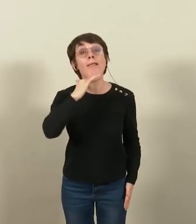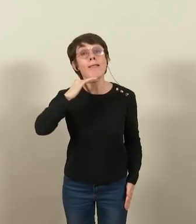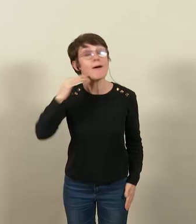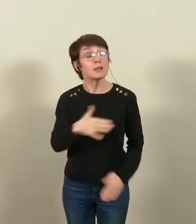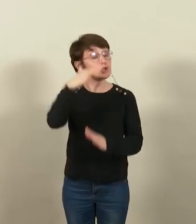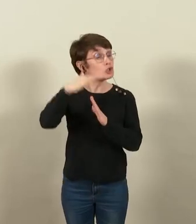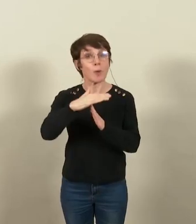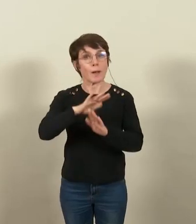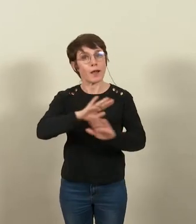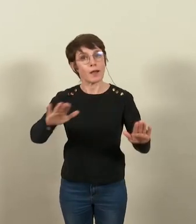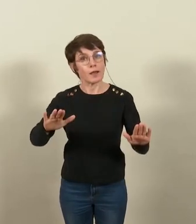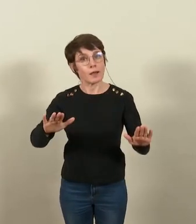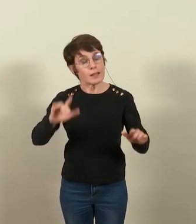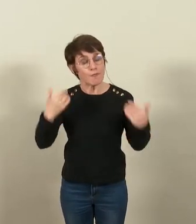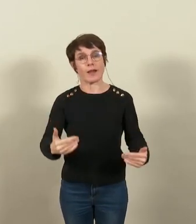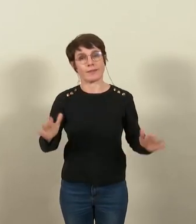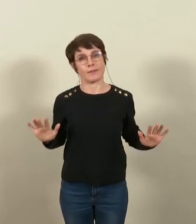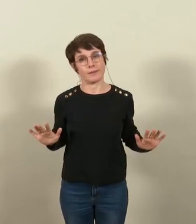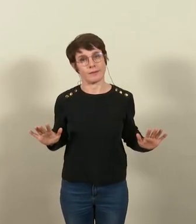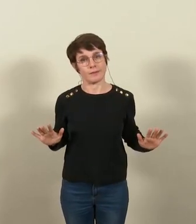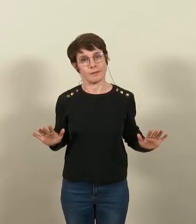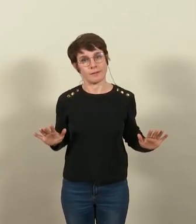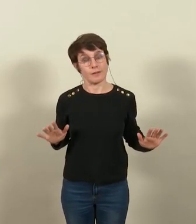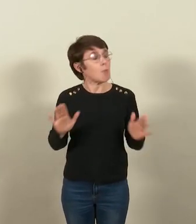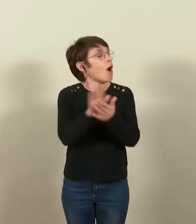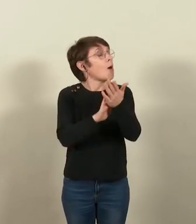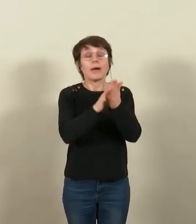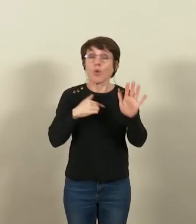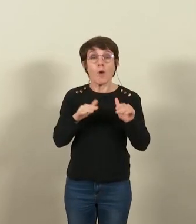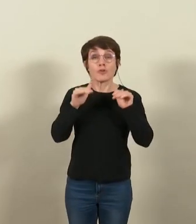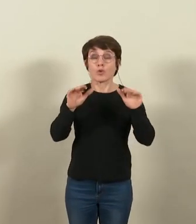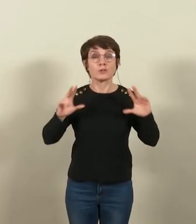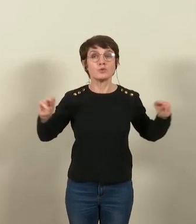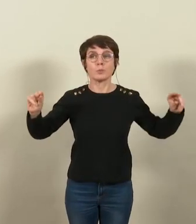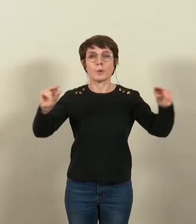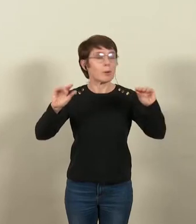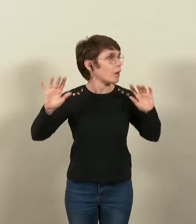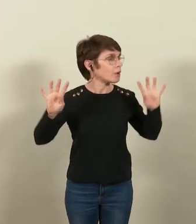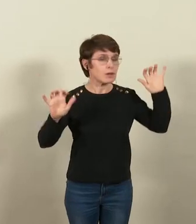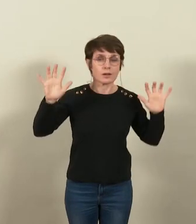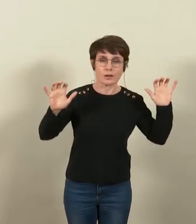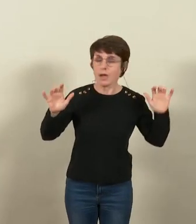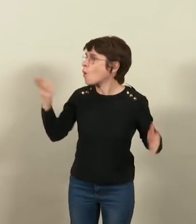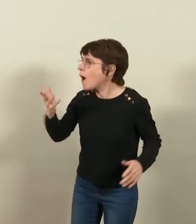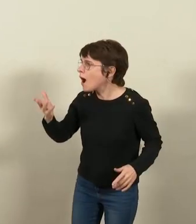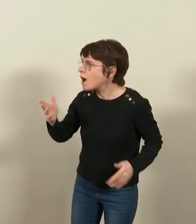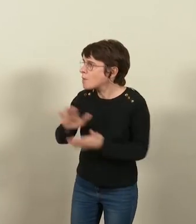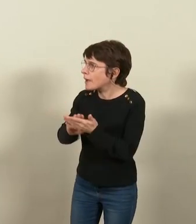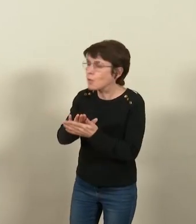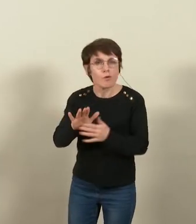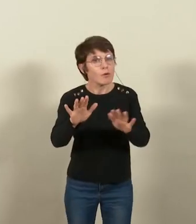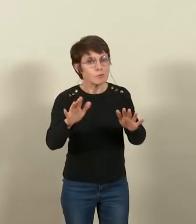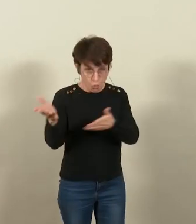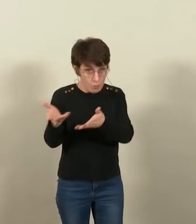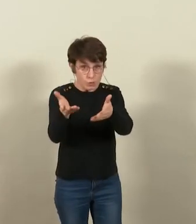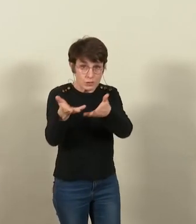arrêter avec ça donc je poursuis excusez-moi mais je parce que ça me pardon oui oui non mais les normes